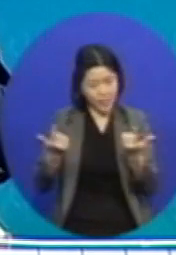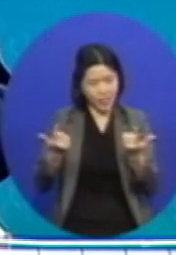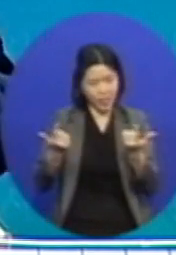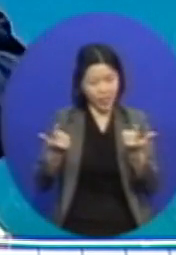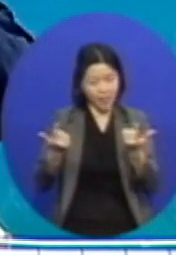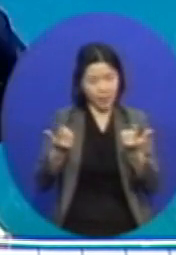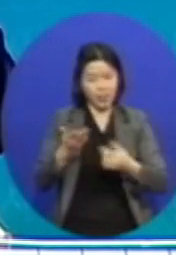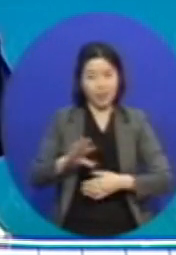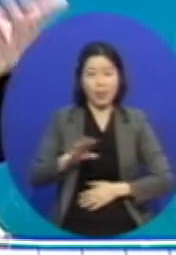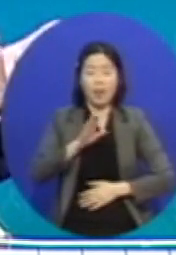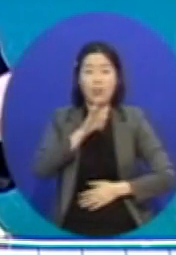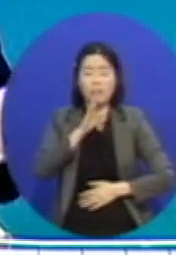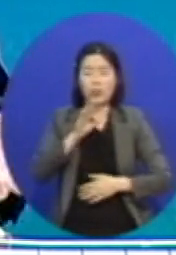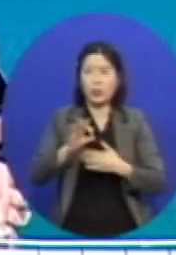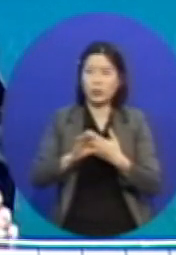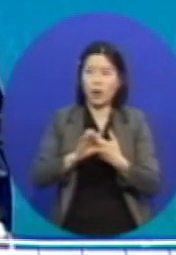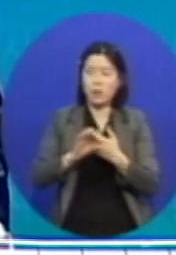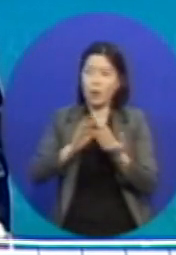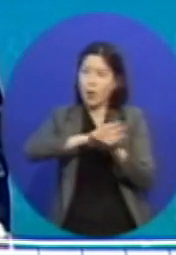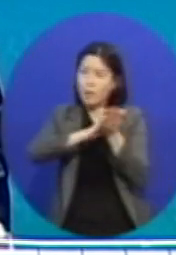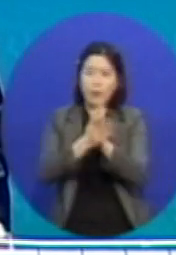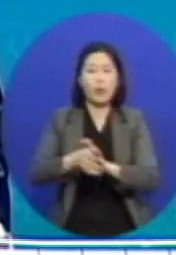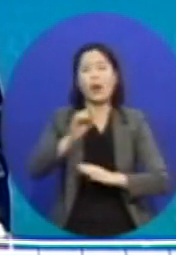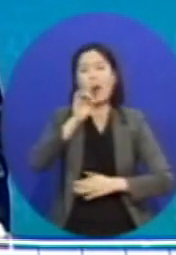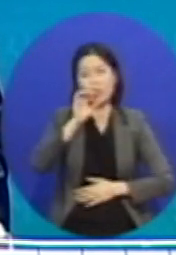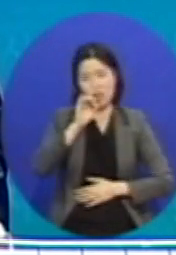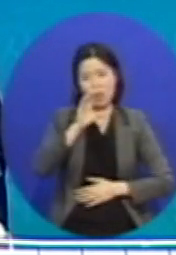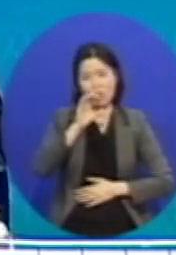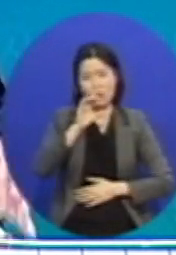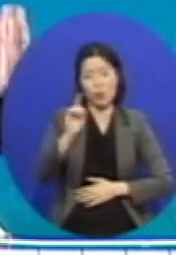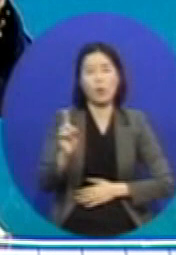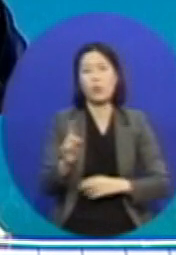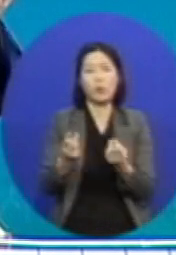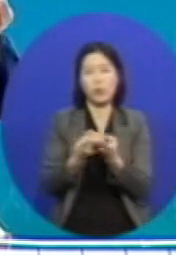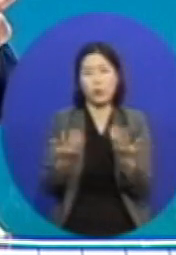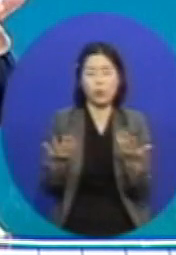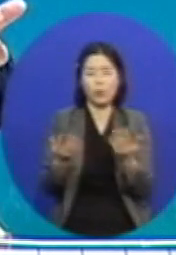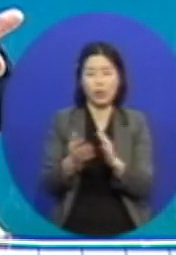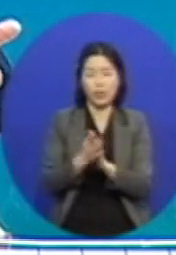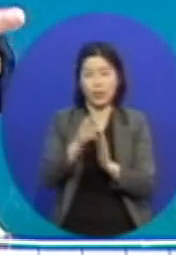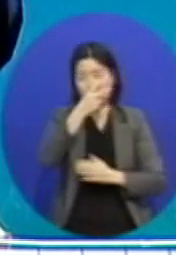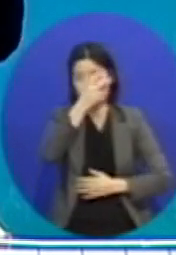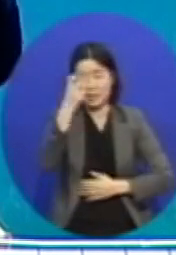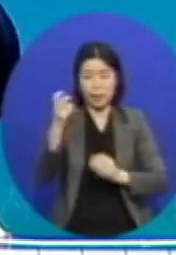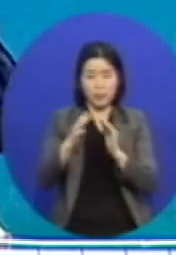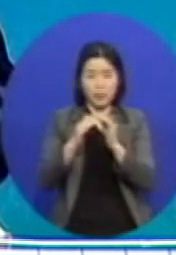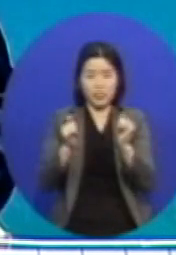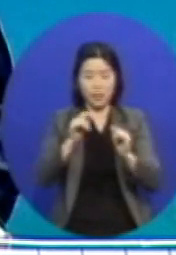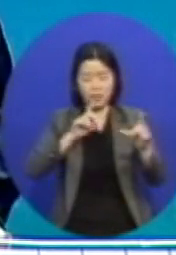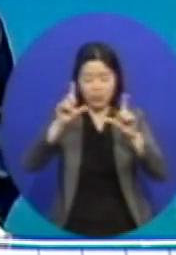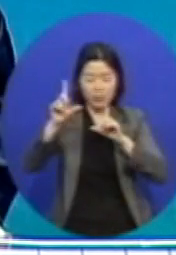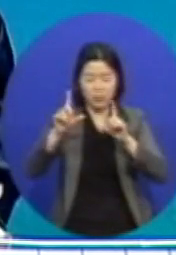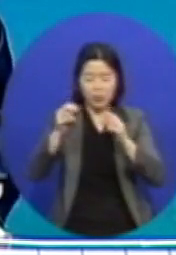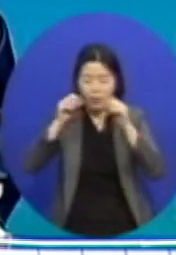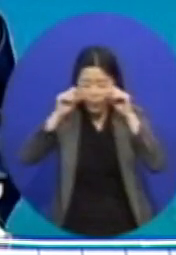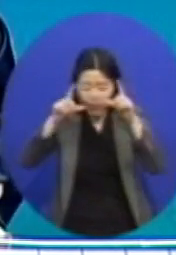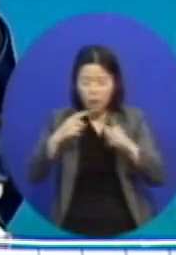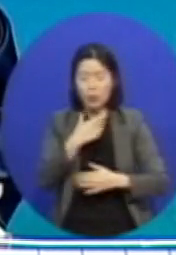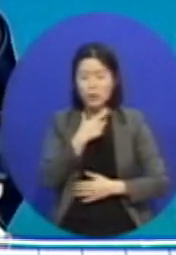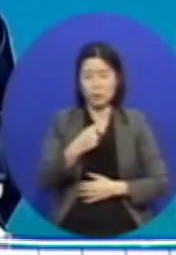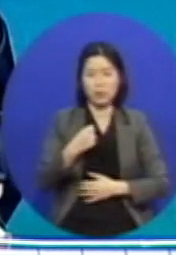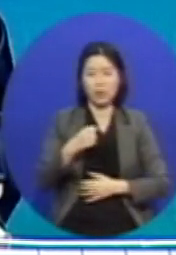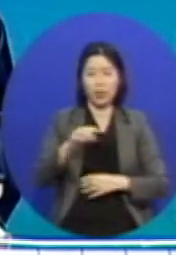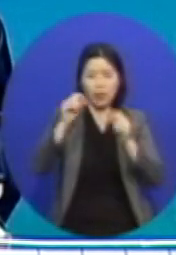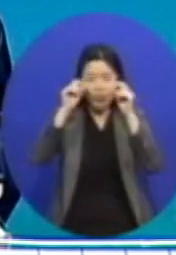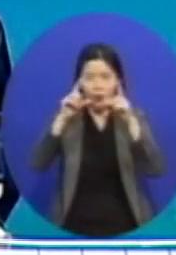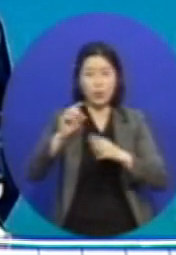그렇다고 해서 변화가 되는 걸 어떻게 해요 잠든 자 의 상태에서 깨어 일어나고 싶은데 일어나 지지가 않은